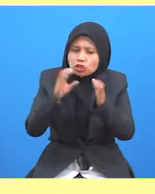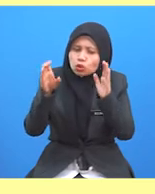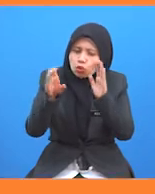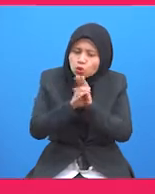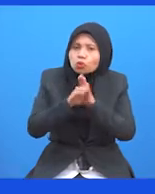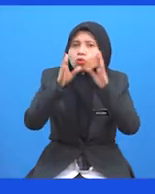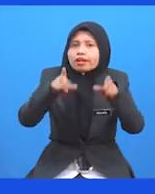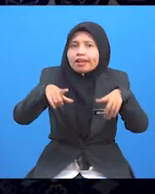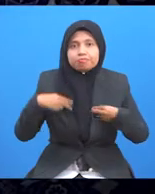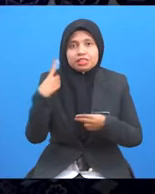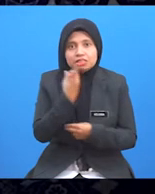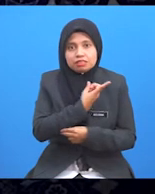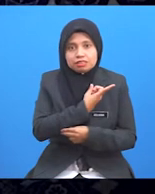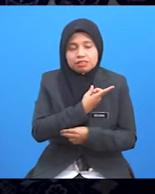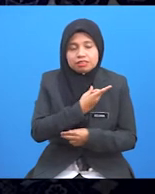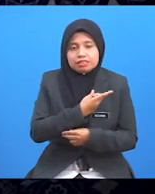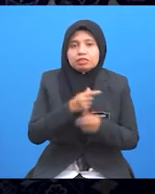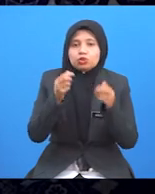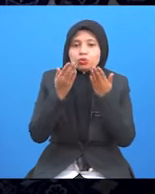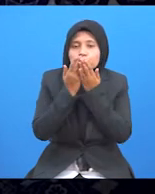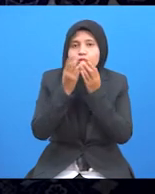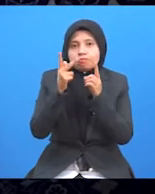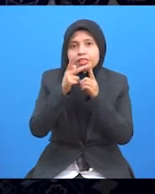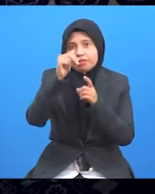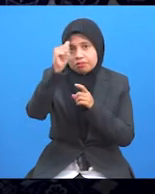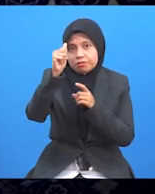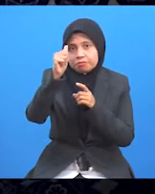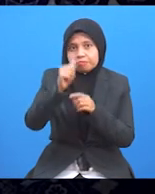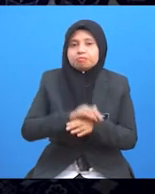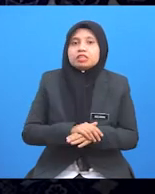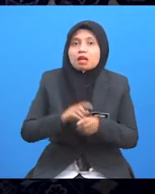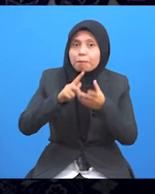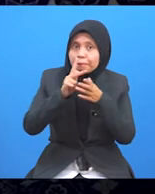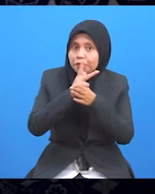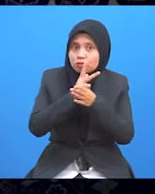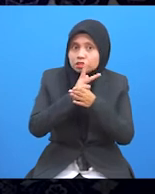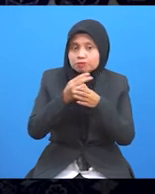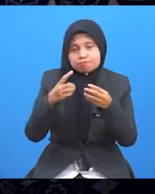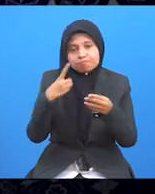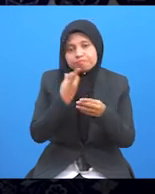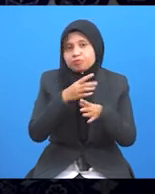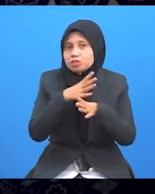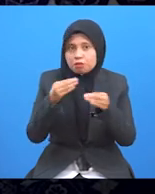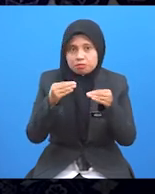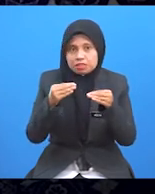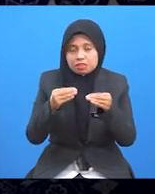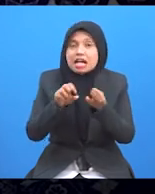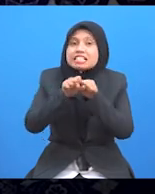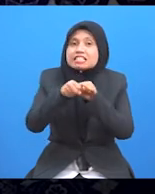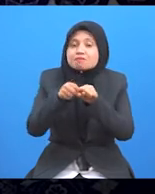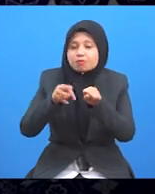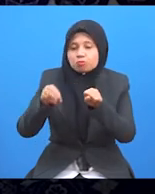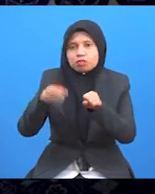yang sempurna. Alhamdulillah. Sekian dahulu perkongsian kita pada kali ini.